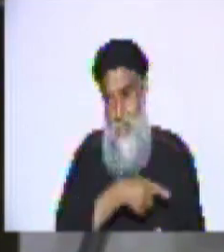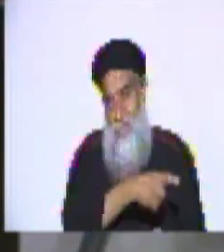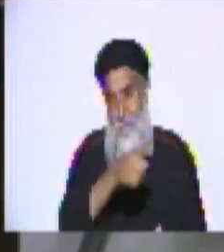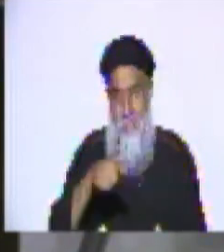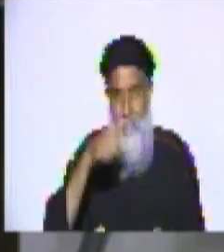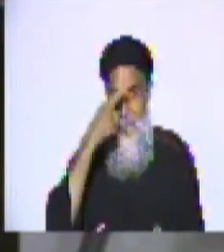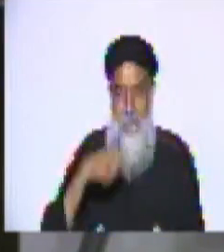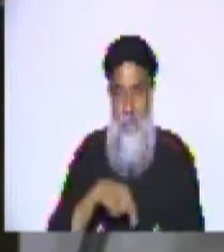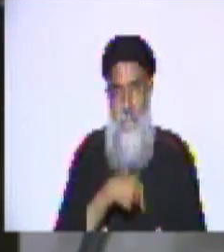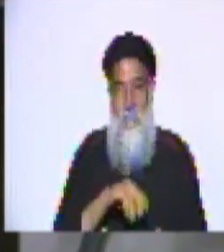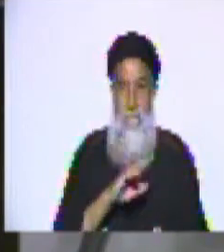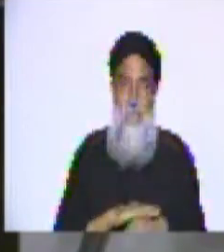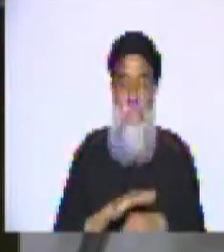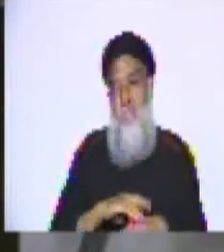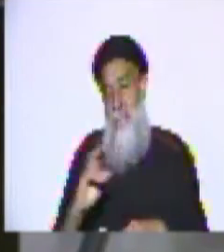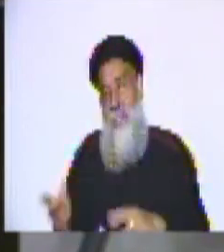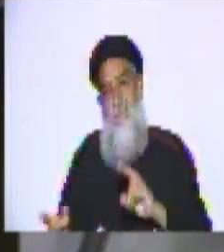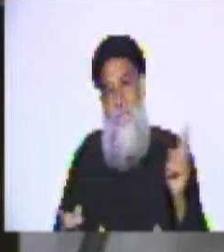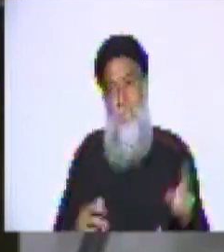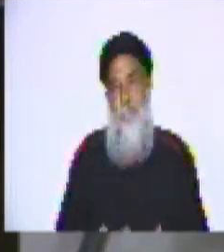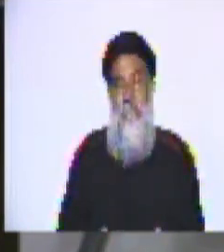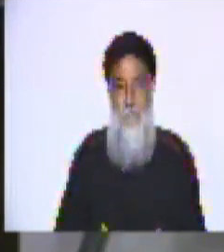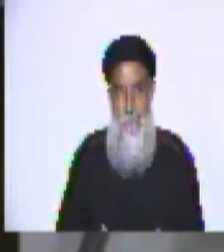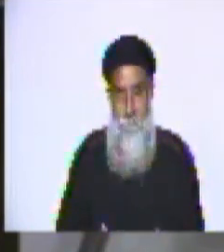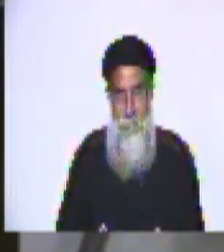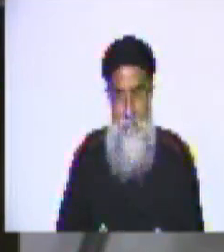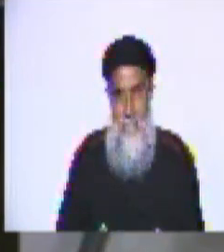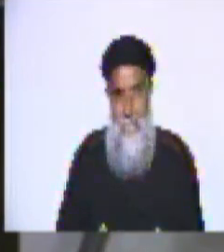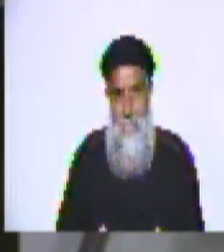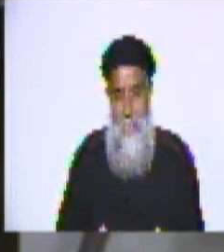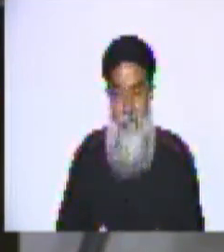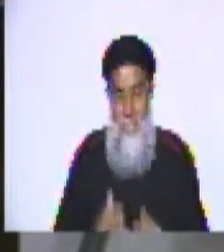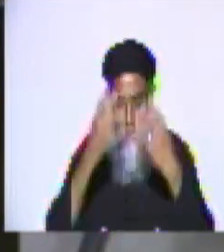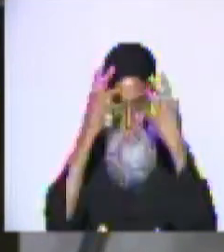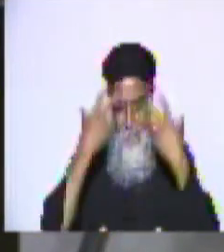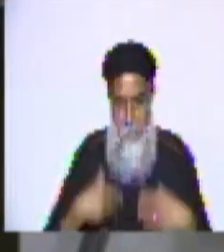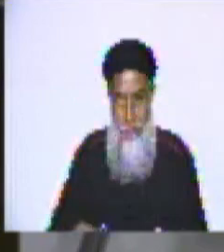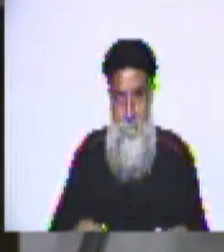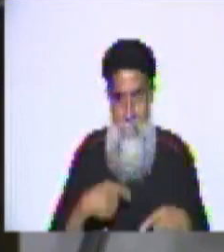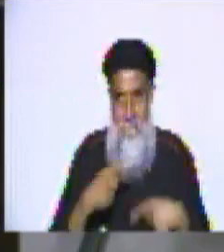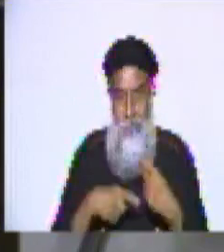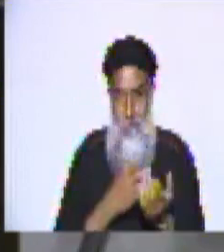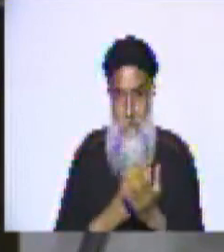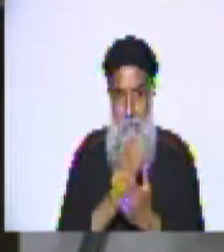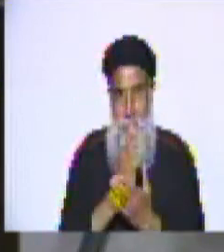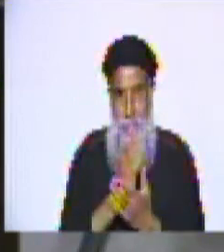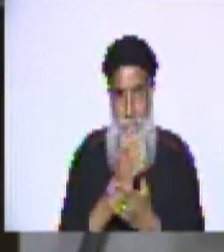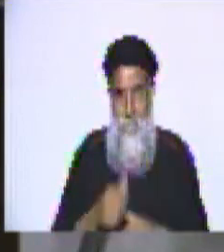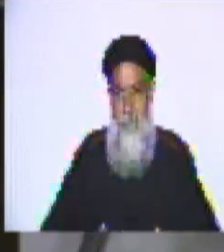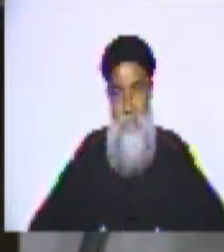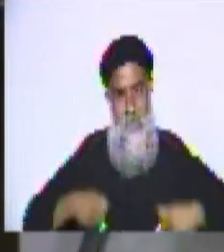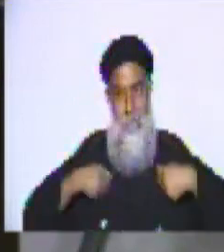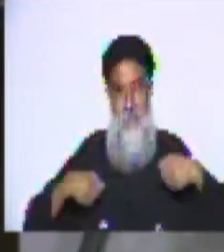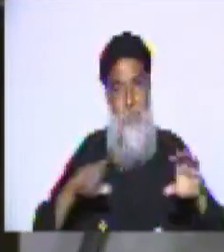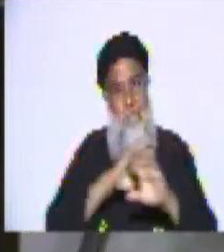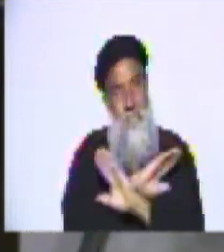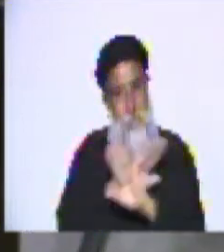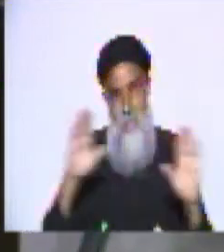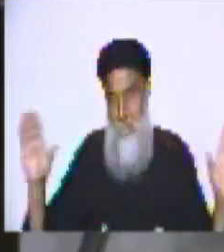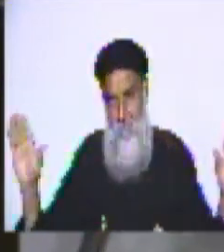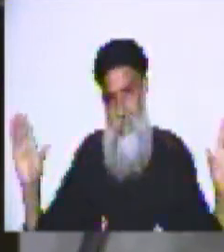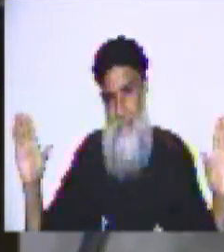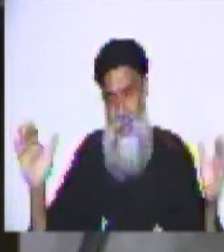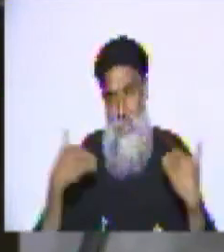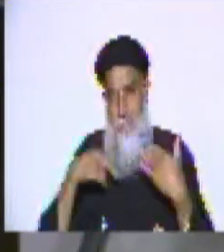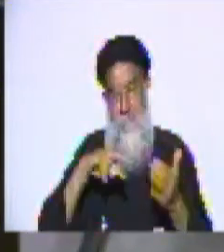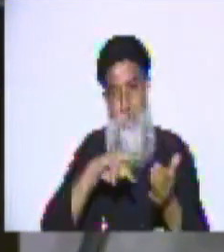في الخدمة وبره، زي كاملا، وما يخلعش الزي أبدا، وليس